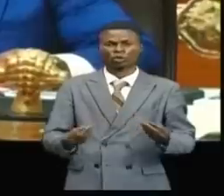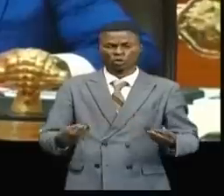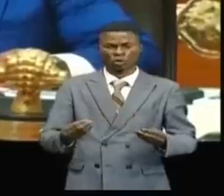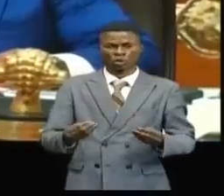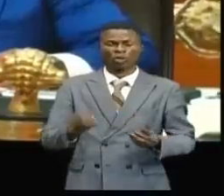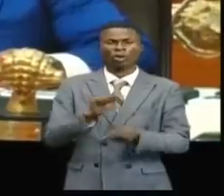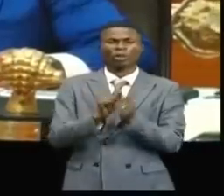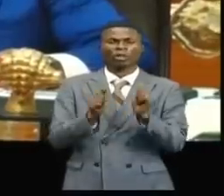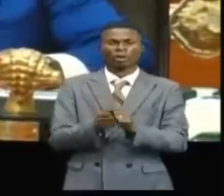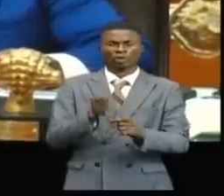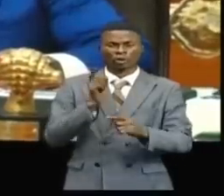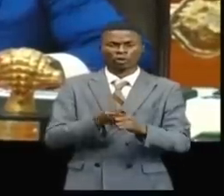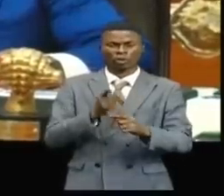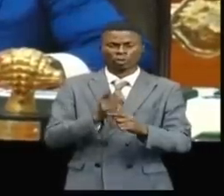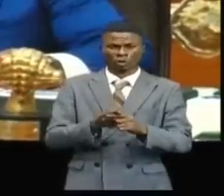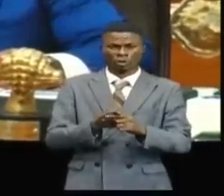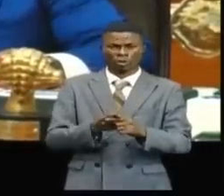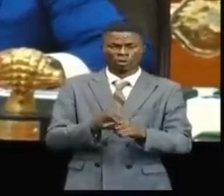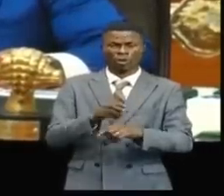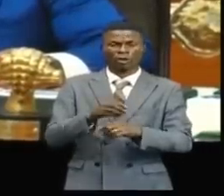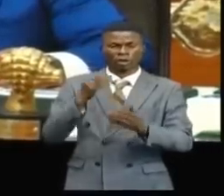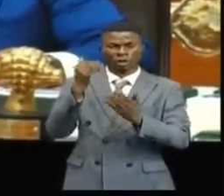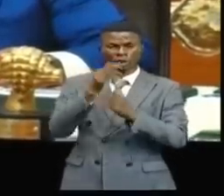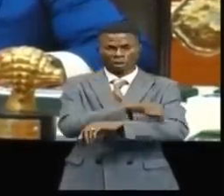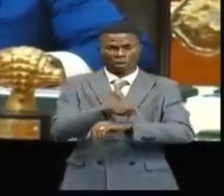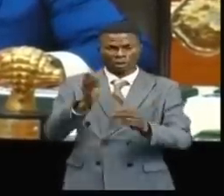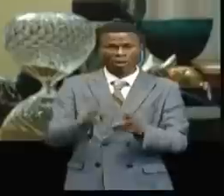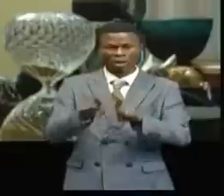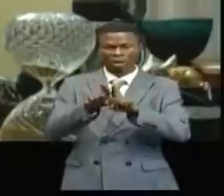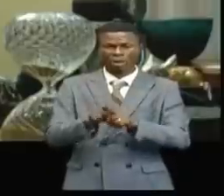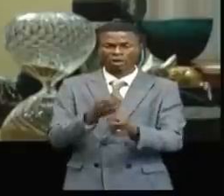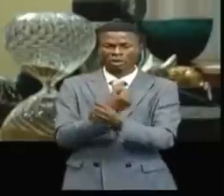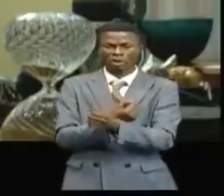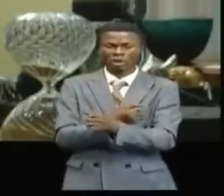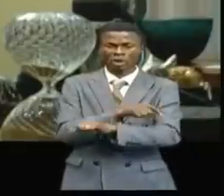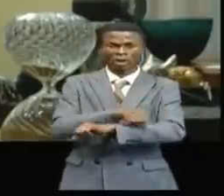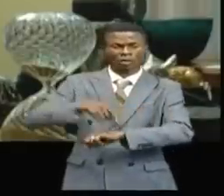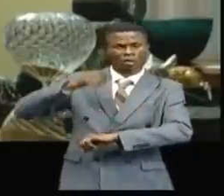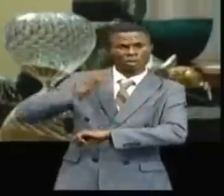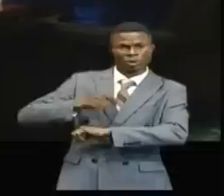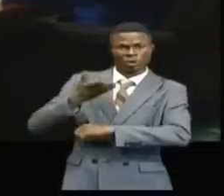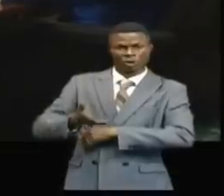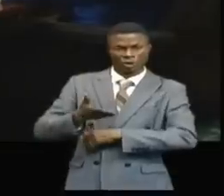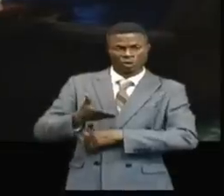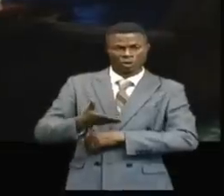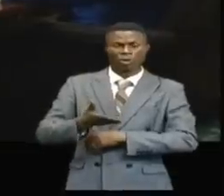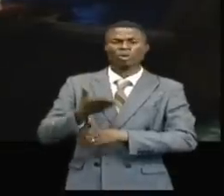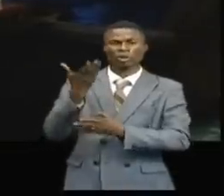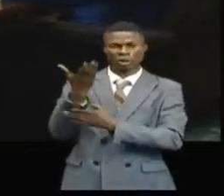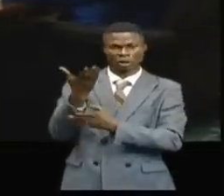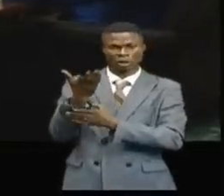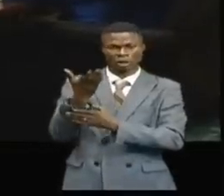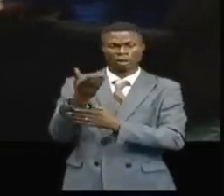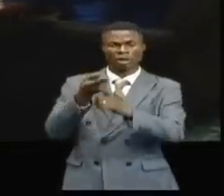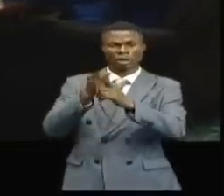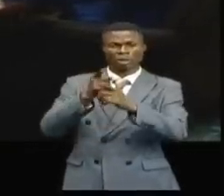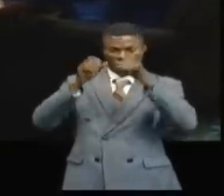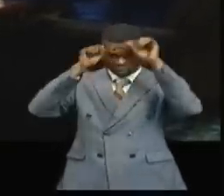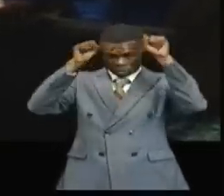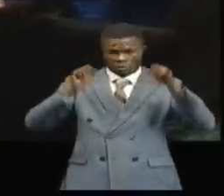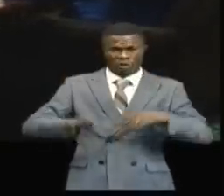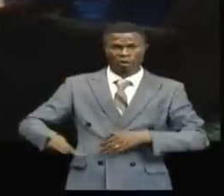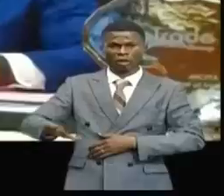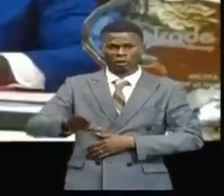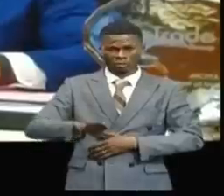les défis de la régulation administrative et disciplinaire de la magistrature. C'est une interpellation du président de la